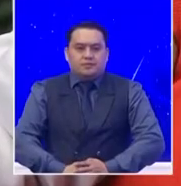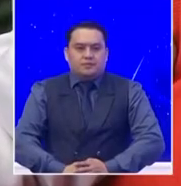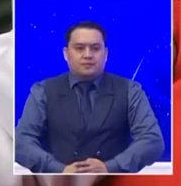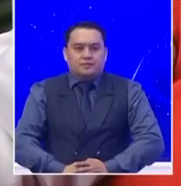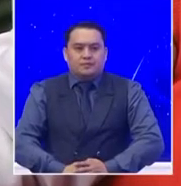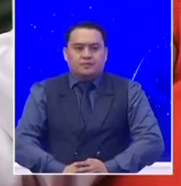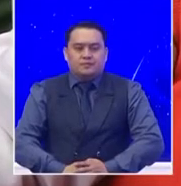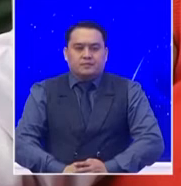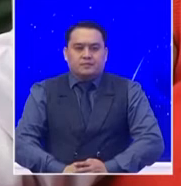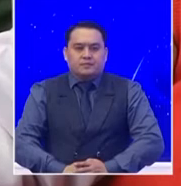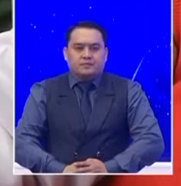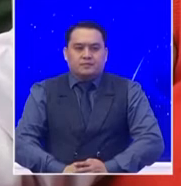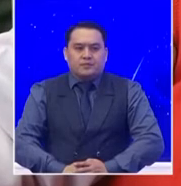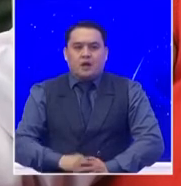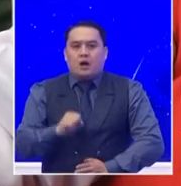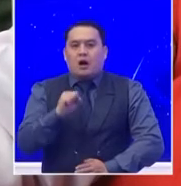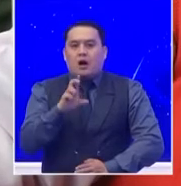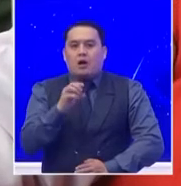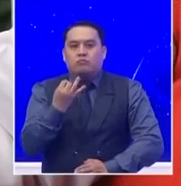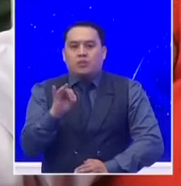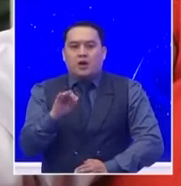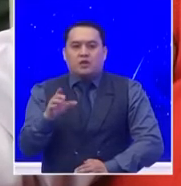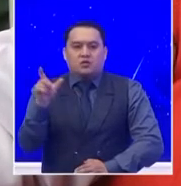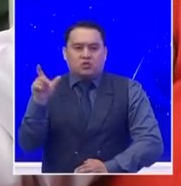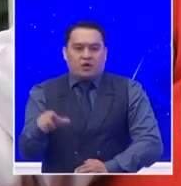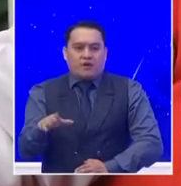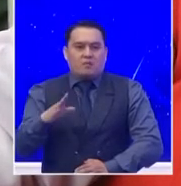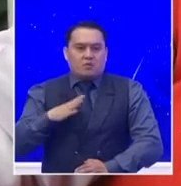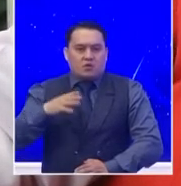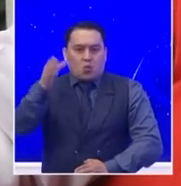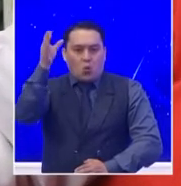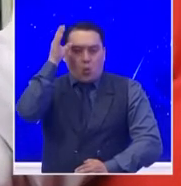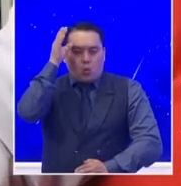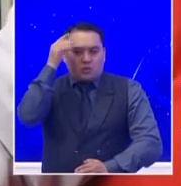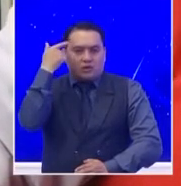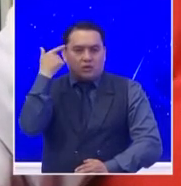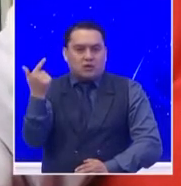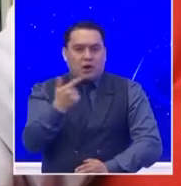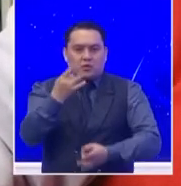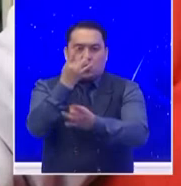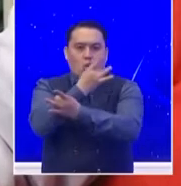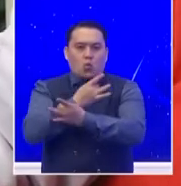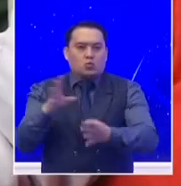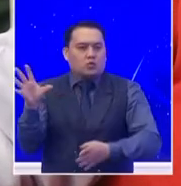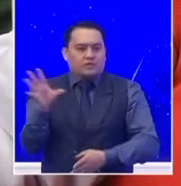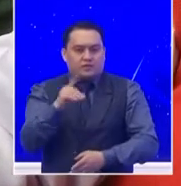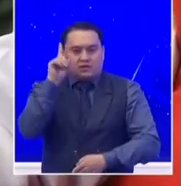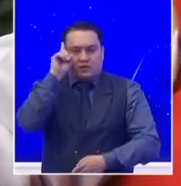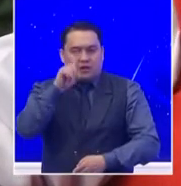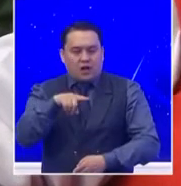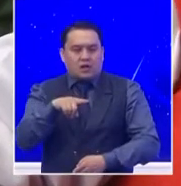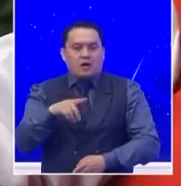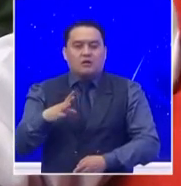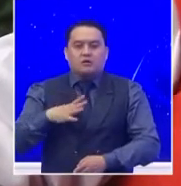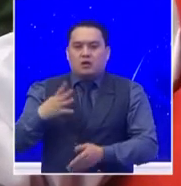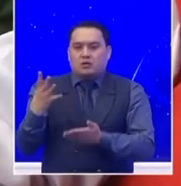Аристотель. Абай был человеком умным, разносторонним. Он был хорошо осведомлен о греческой культуре, о работах великих мыслителей. Он